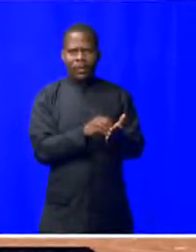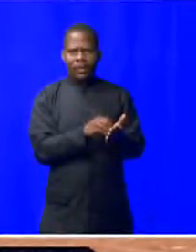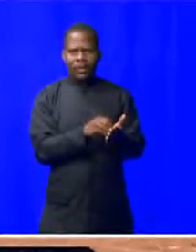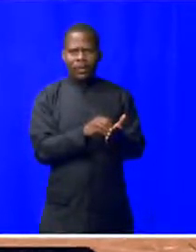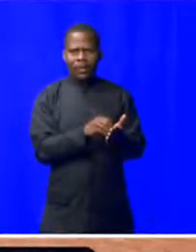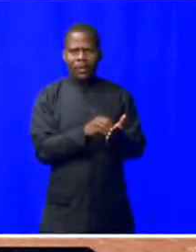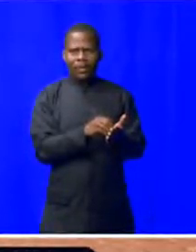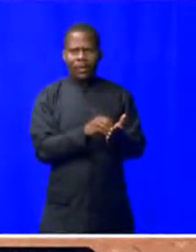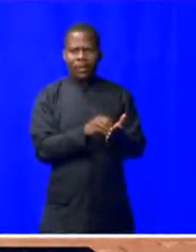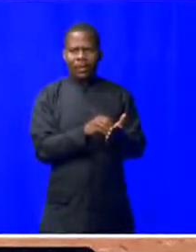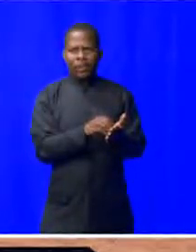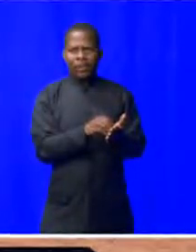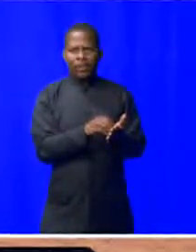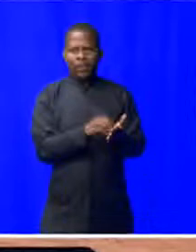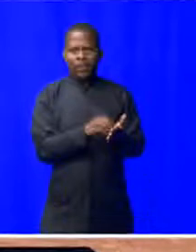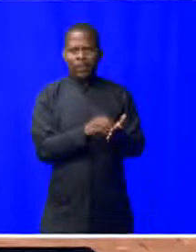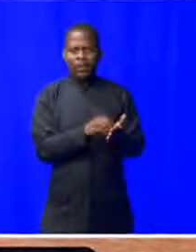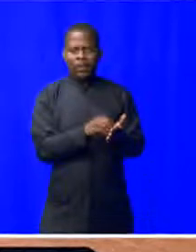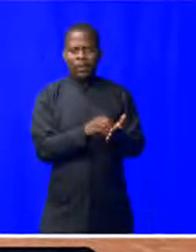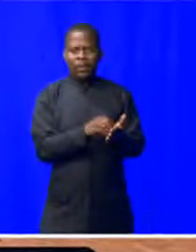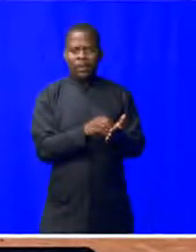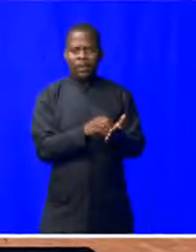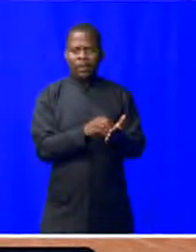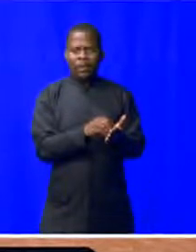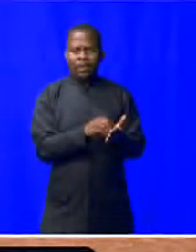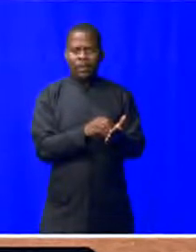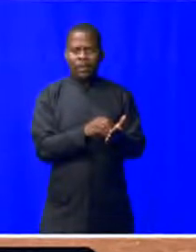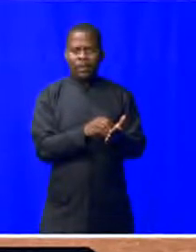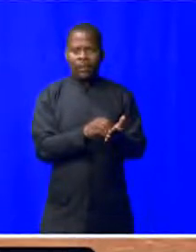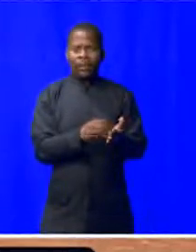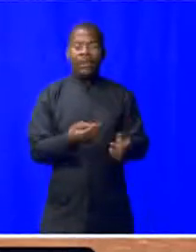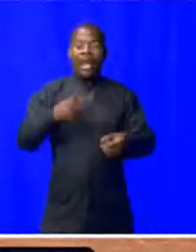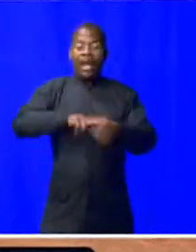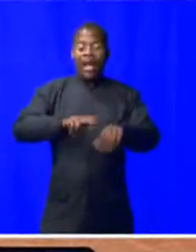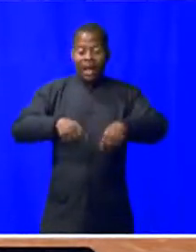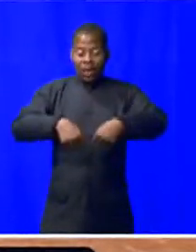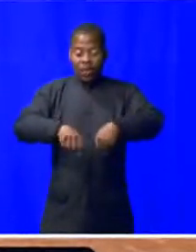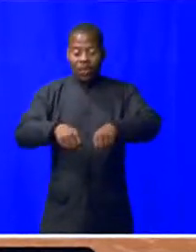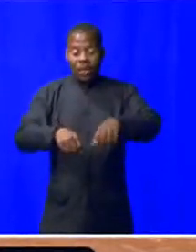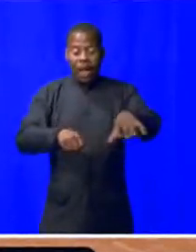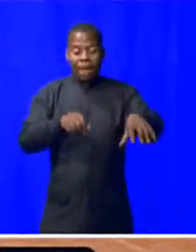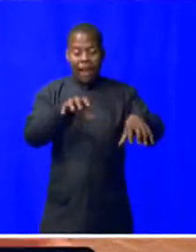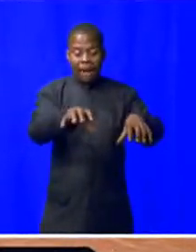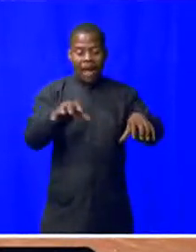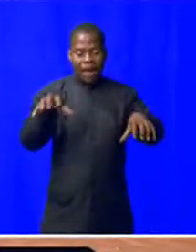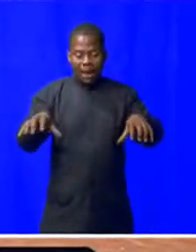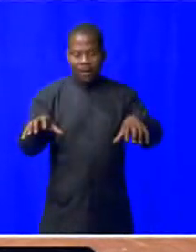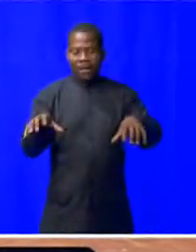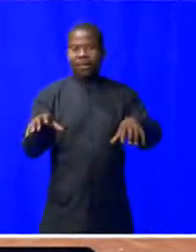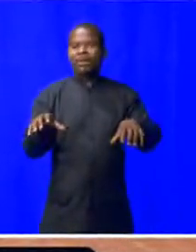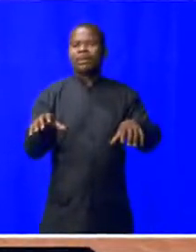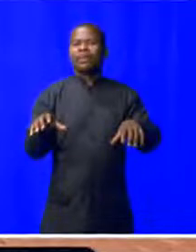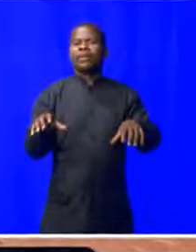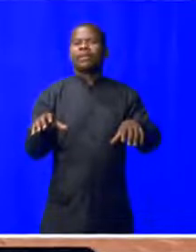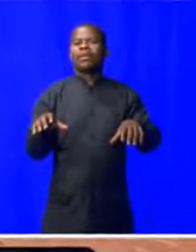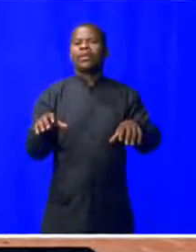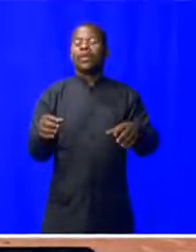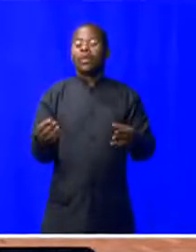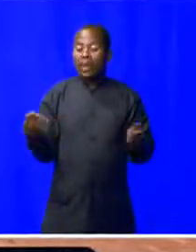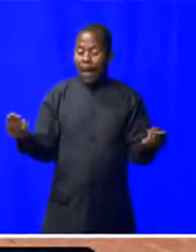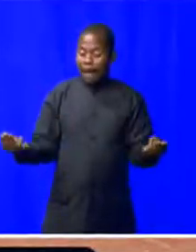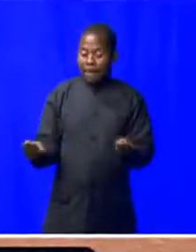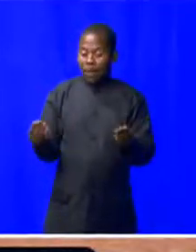ekhaya lesingakubika lana kaManzini kuleti inkundla leti lesitawutihambela thine kwekuthi nasibuka